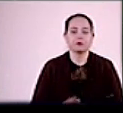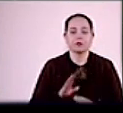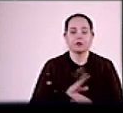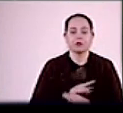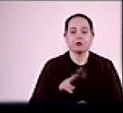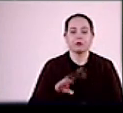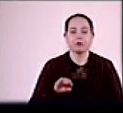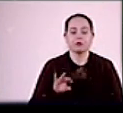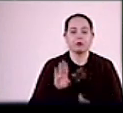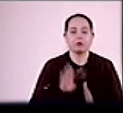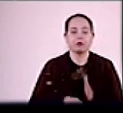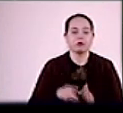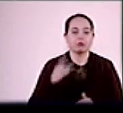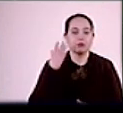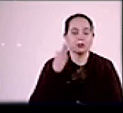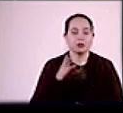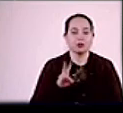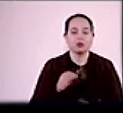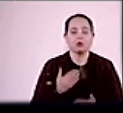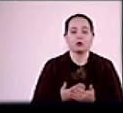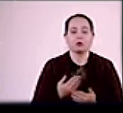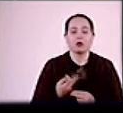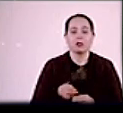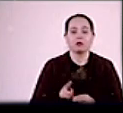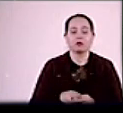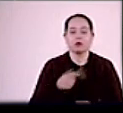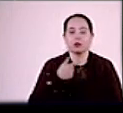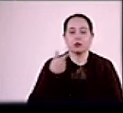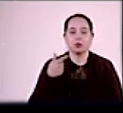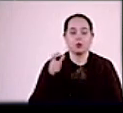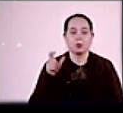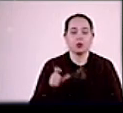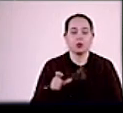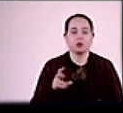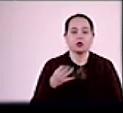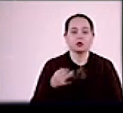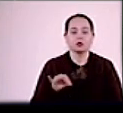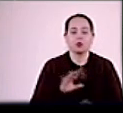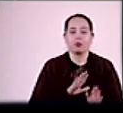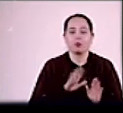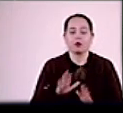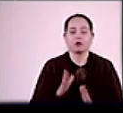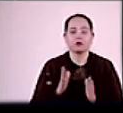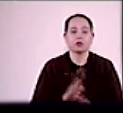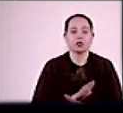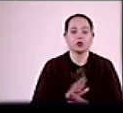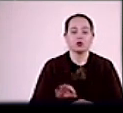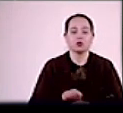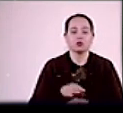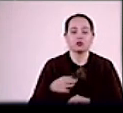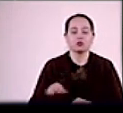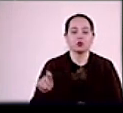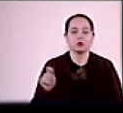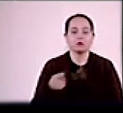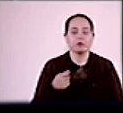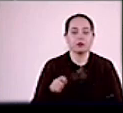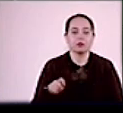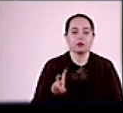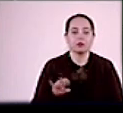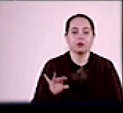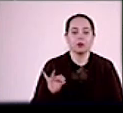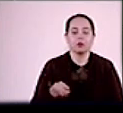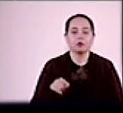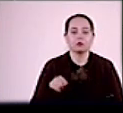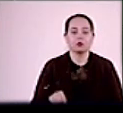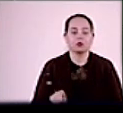Гибель Пети бессмысленная, но на примере этого героя Толстой показывает не только жестокость войны, но и